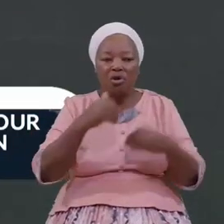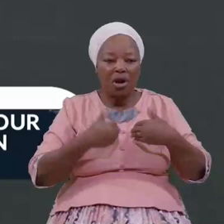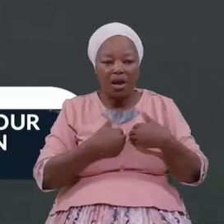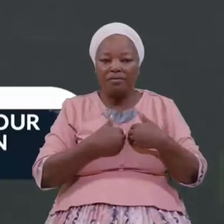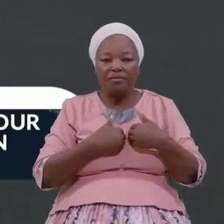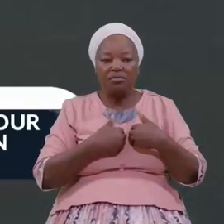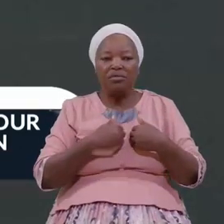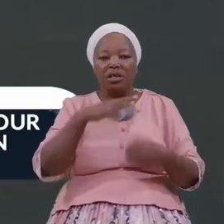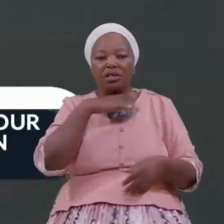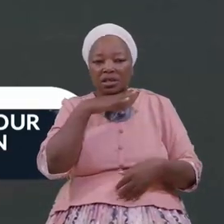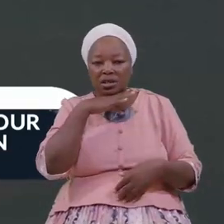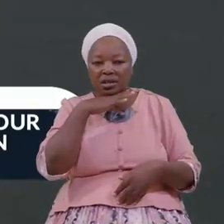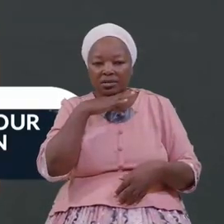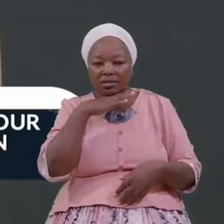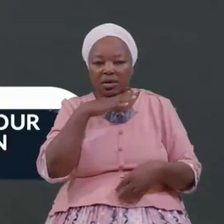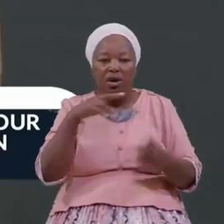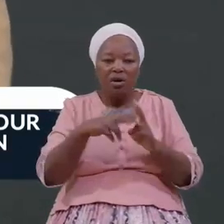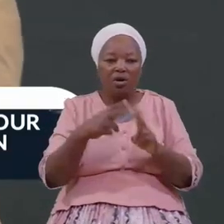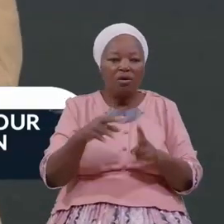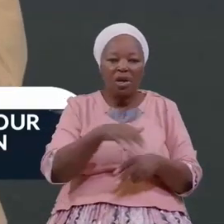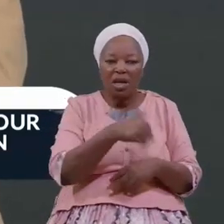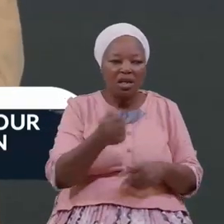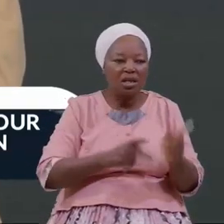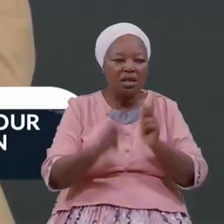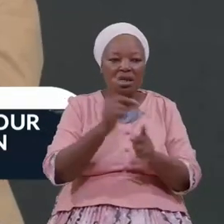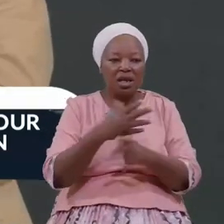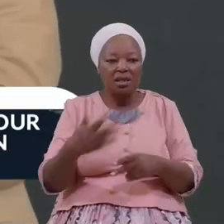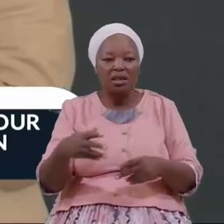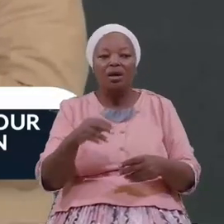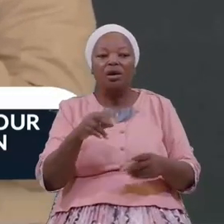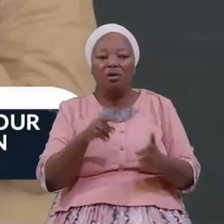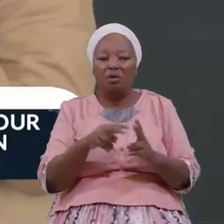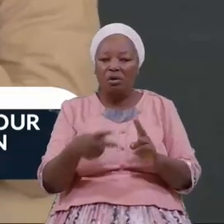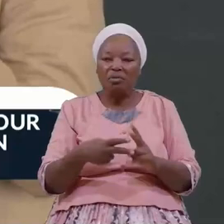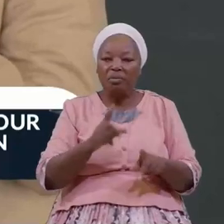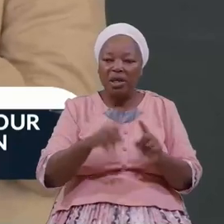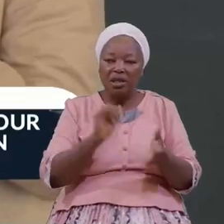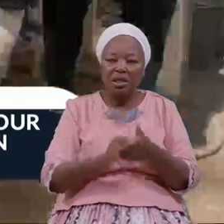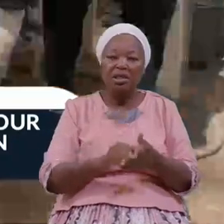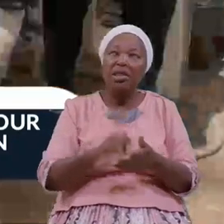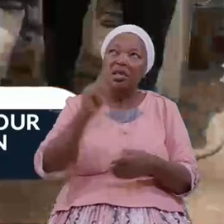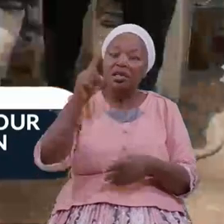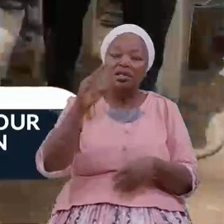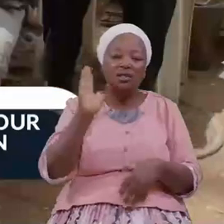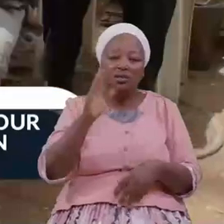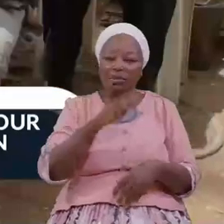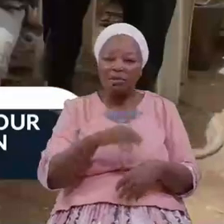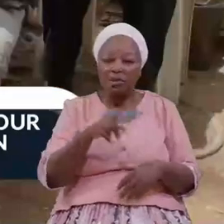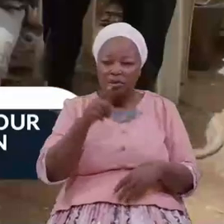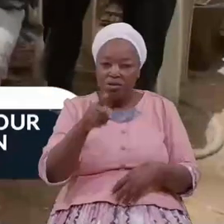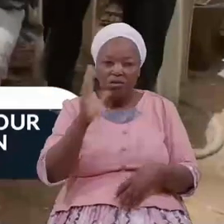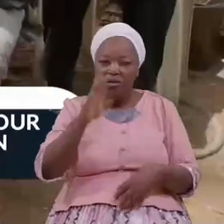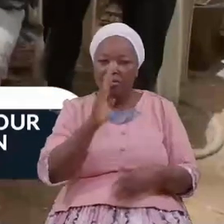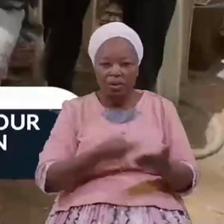glorieuse, mais qui est sans tache, et ni ride, ni rien de